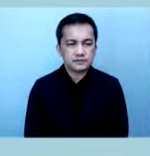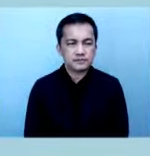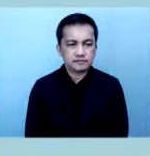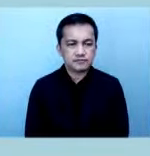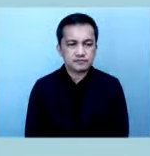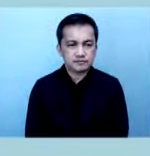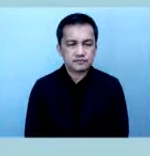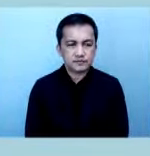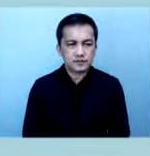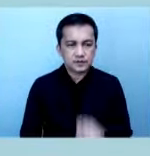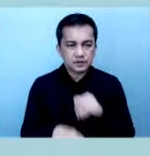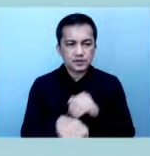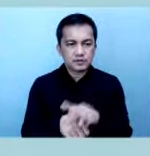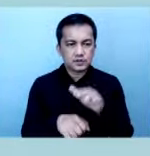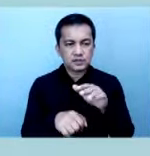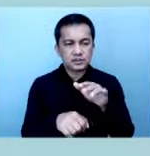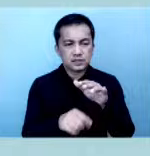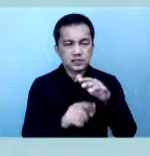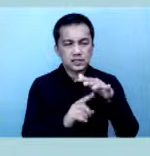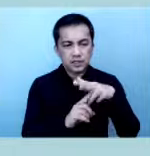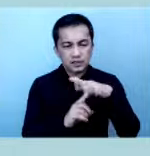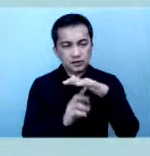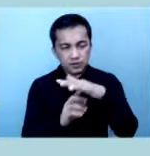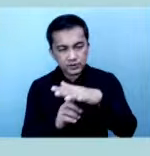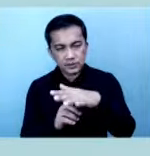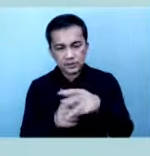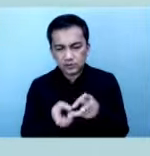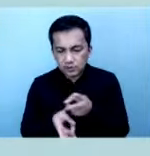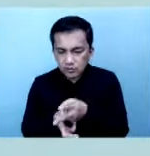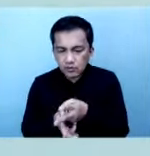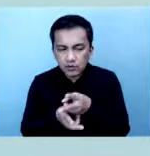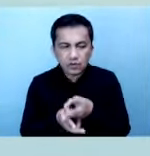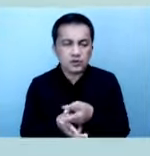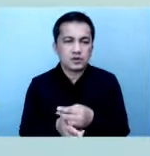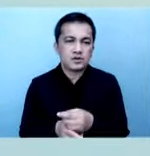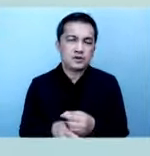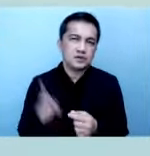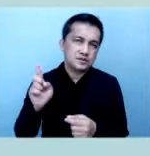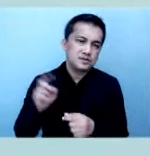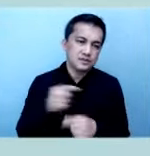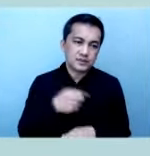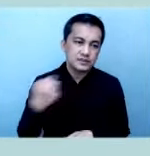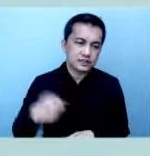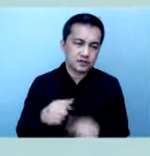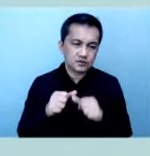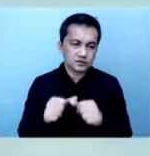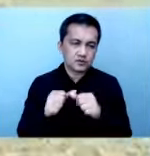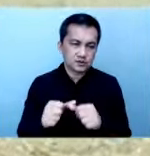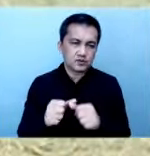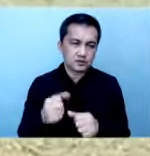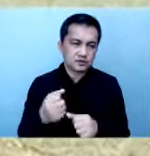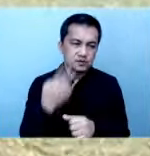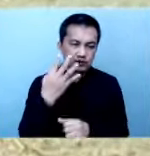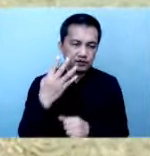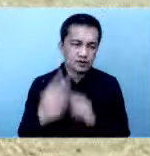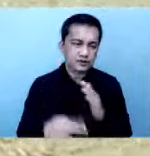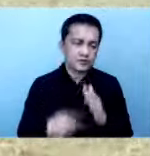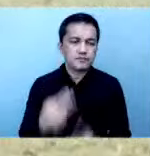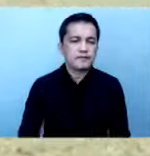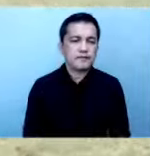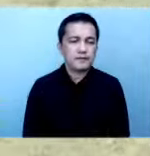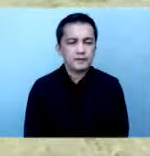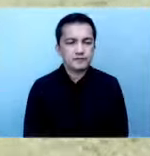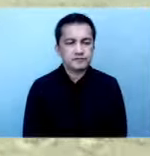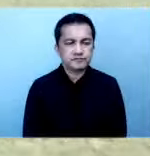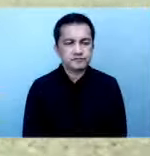Nagpadala naman ng helicopter ang Chinese Navy para i-monitor kami. Tuloy-tuloy yan sa loob ng 4 oras. Isa ang